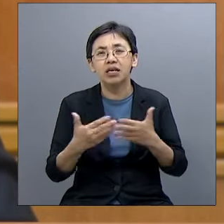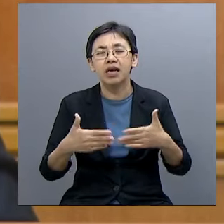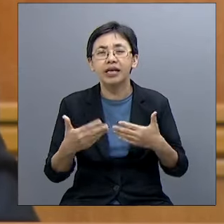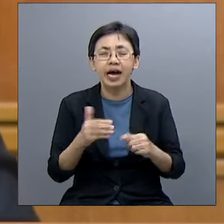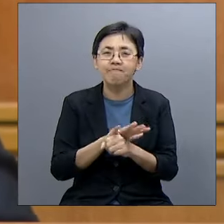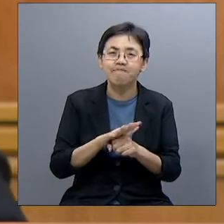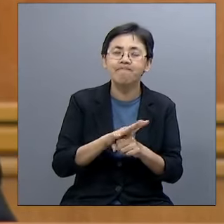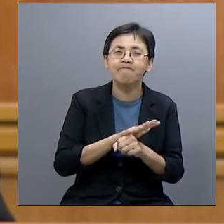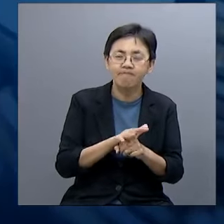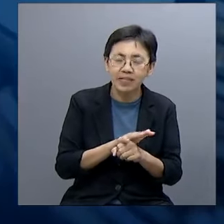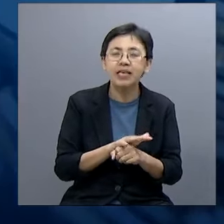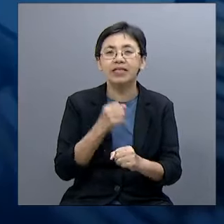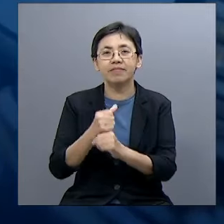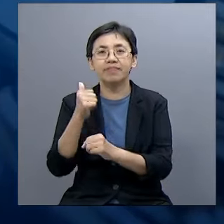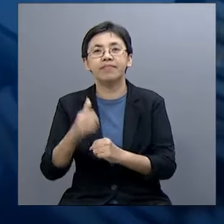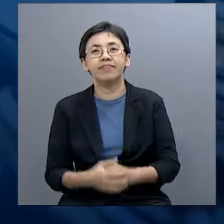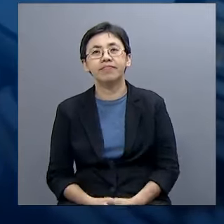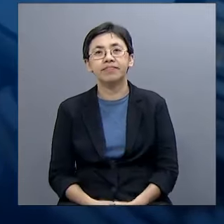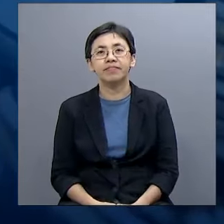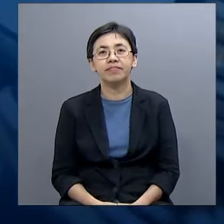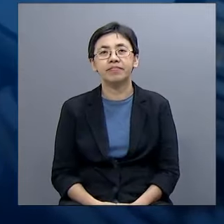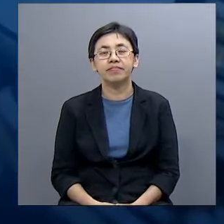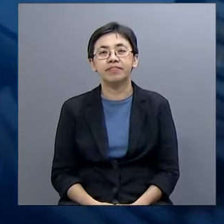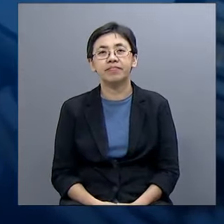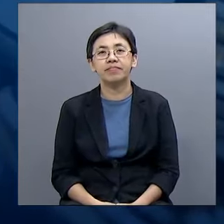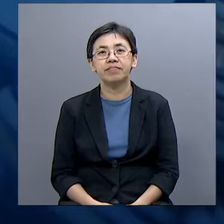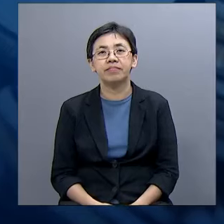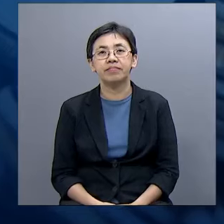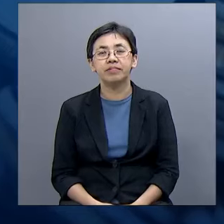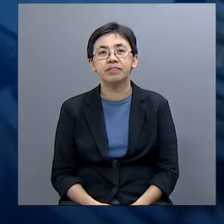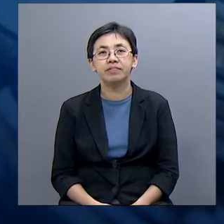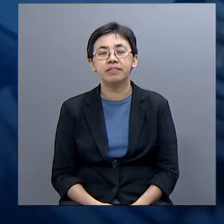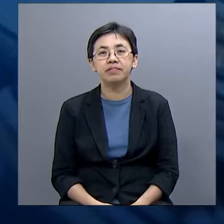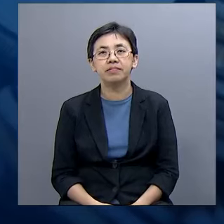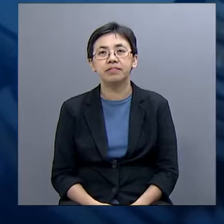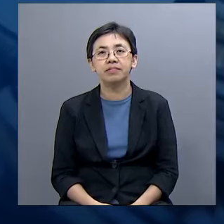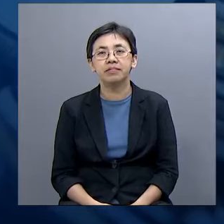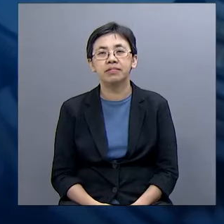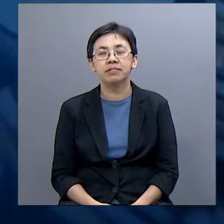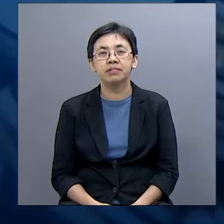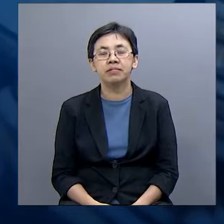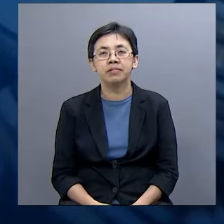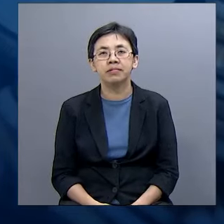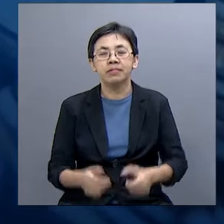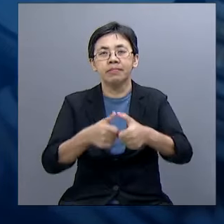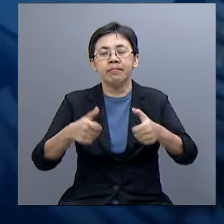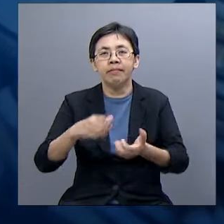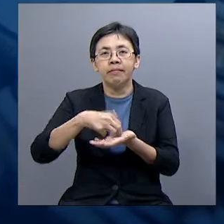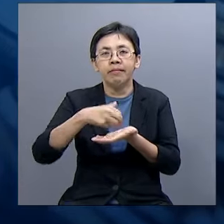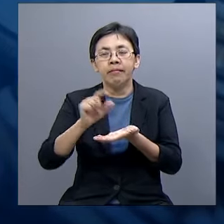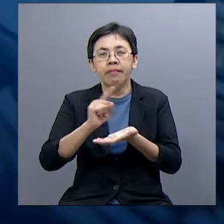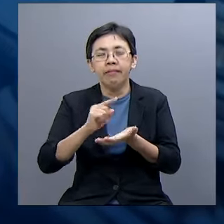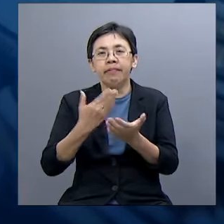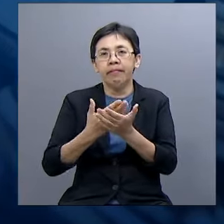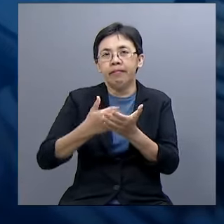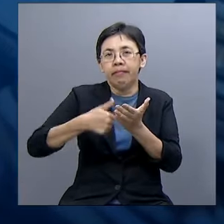เพียงพอนะครับอืทีนี้ค่ะในรายงานฉบับเดียวกันเนี่ยยังรายงานถึงภาวะหนี้สินครัว